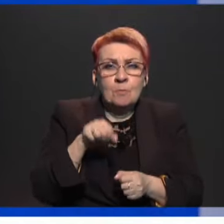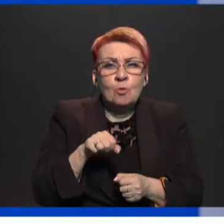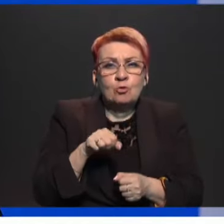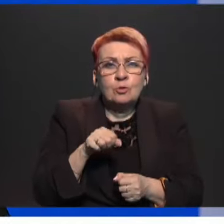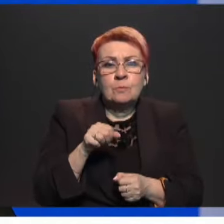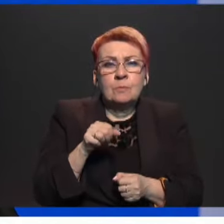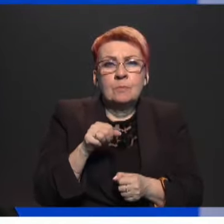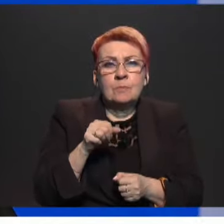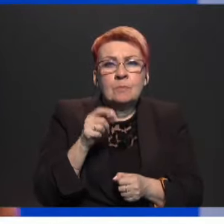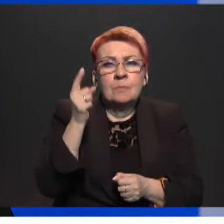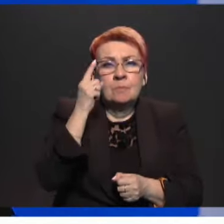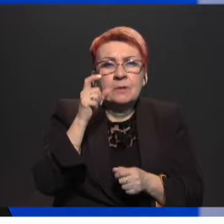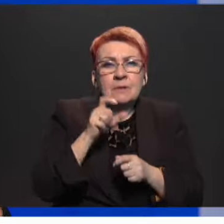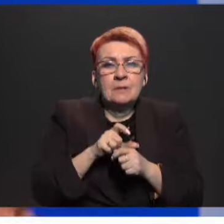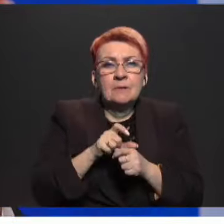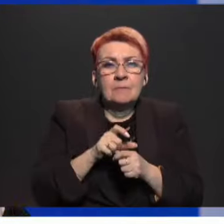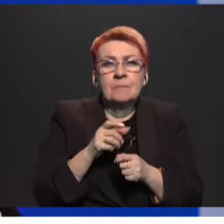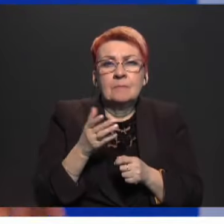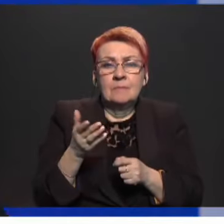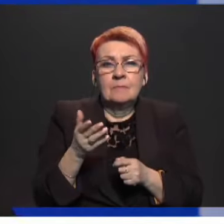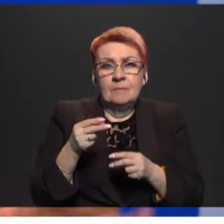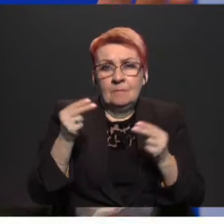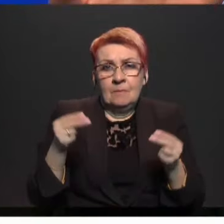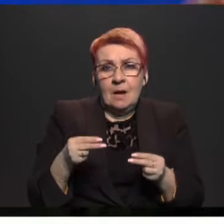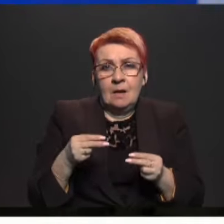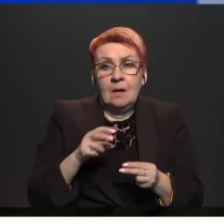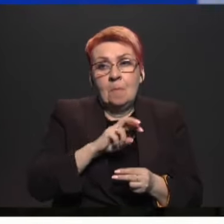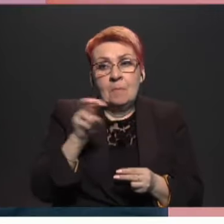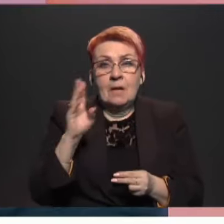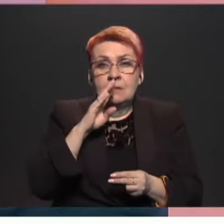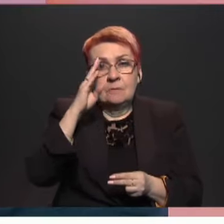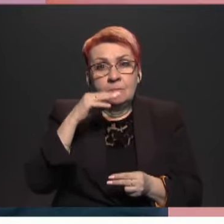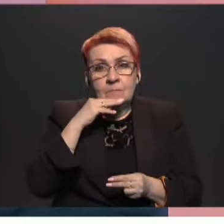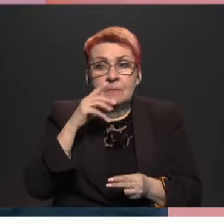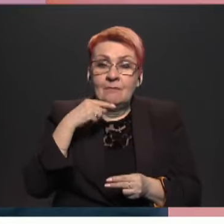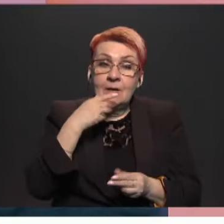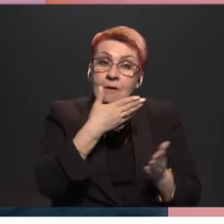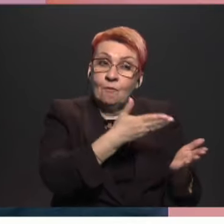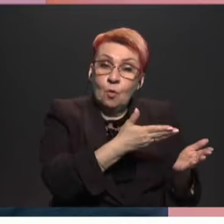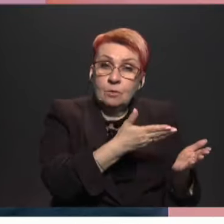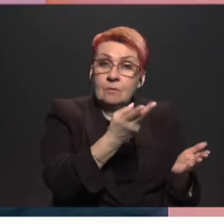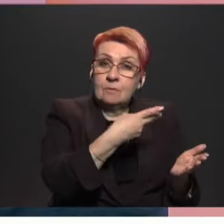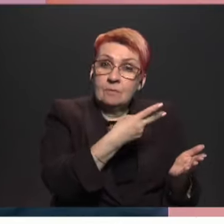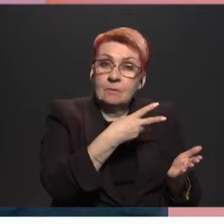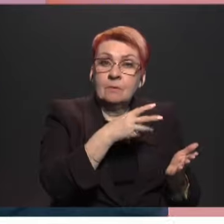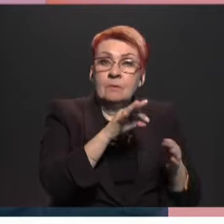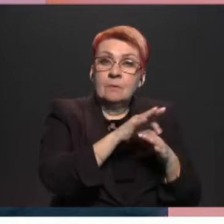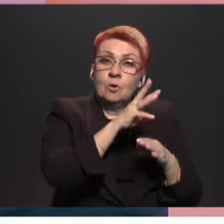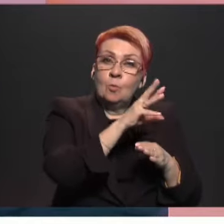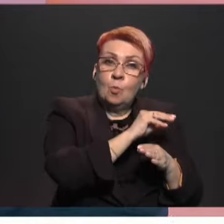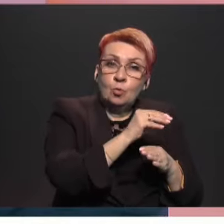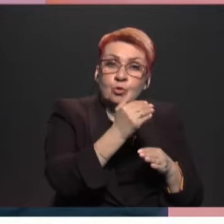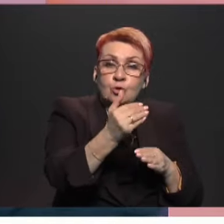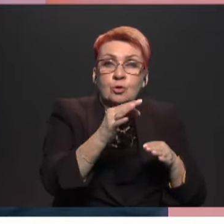брака. Приходили к родителям, родители благословляли, всем говорили, это муж и жена. После этого вы должны знать, что